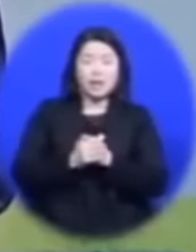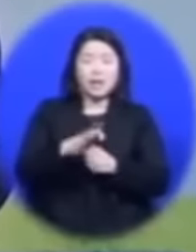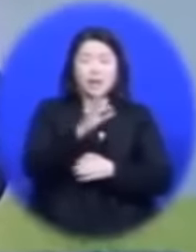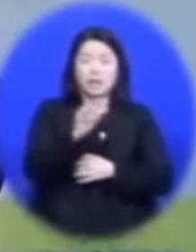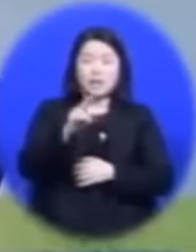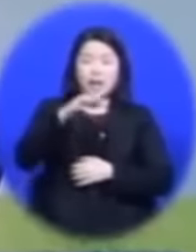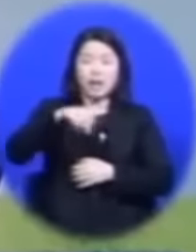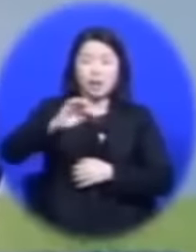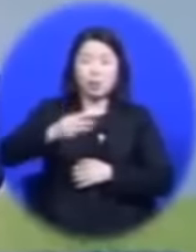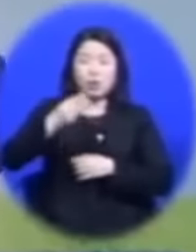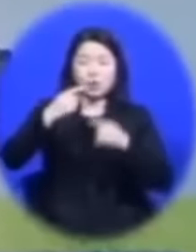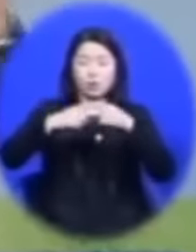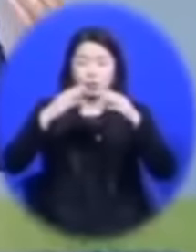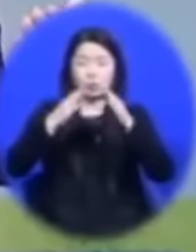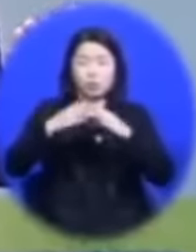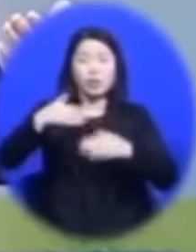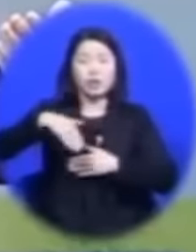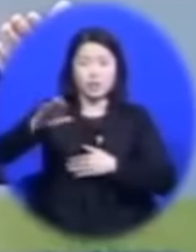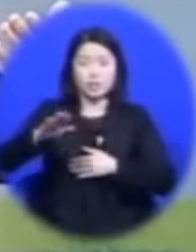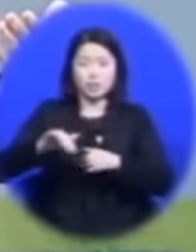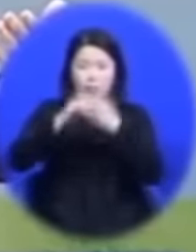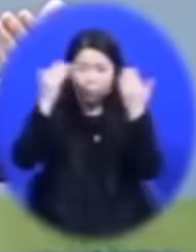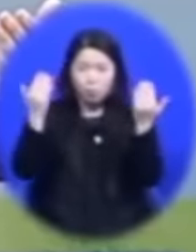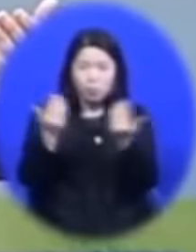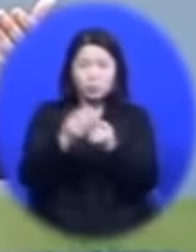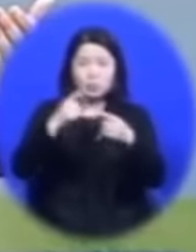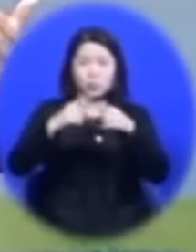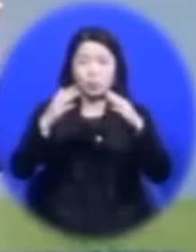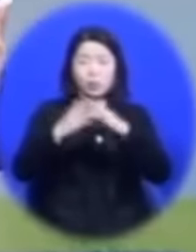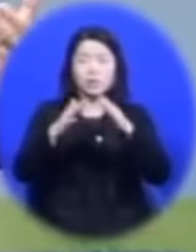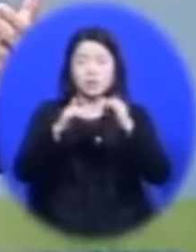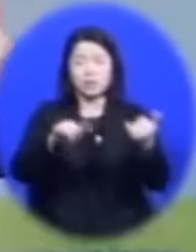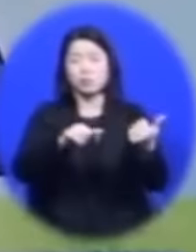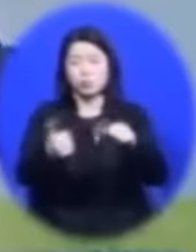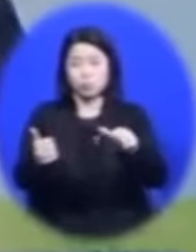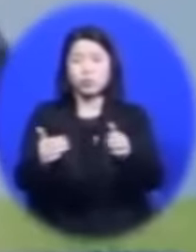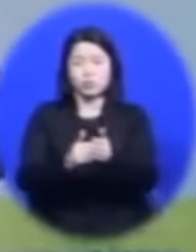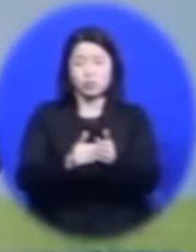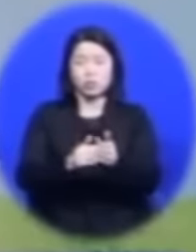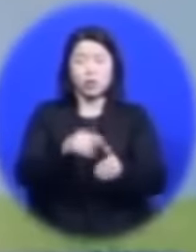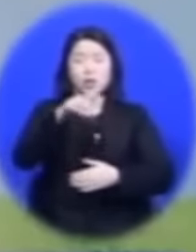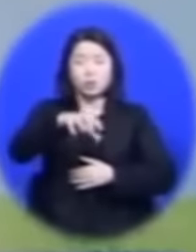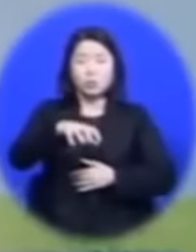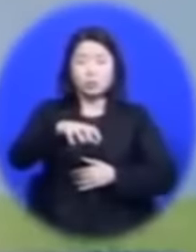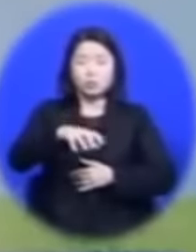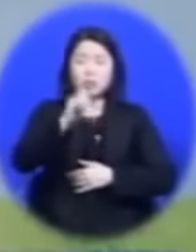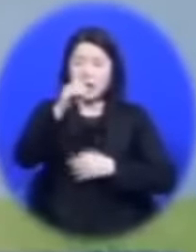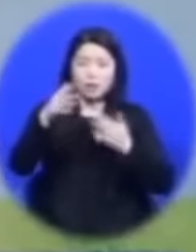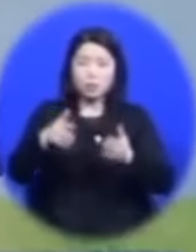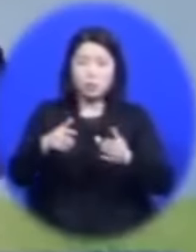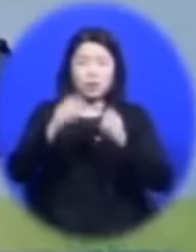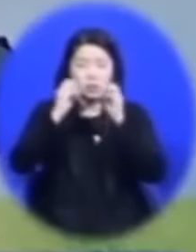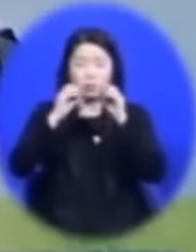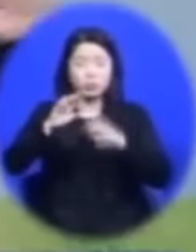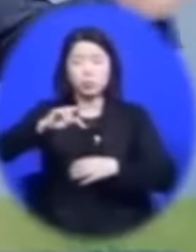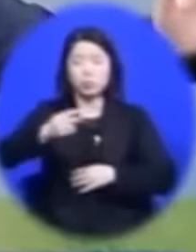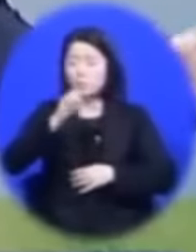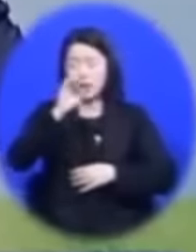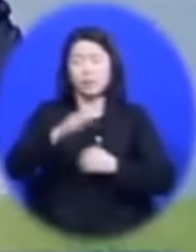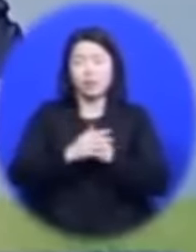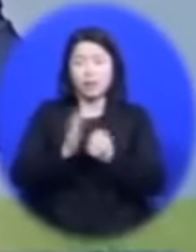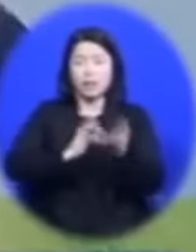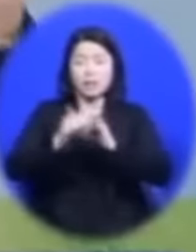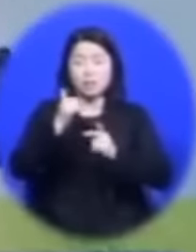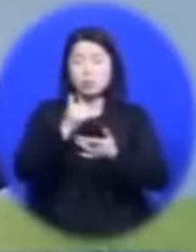야월교회를 갔을 때입니다. 전 교인이 다 죽었어요. 그 교회는 한동안 전도도 안 되던 교회입니다. 예수 믿으면 그렇게